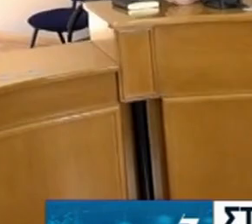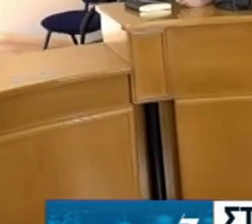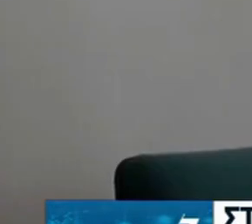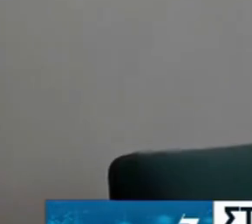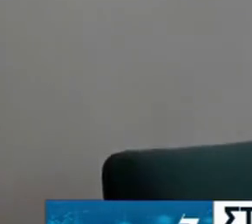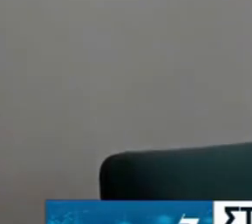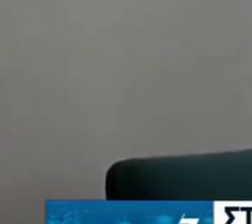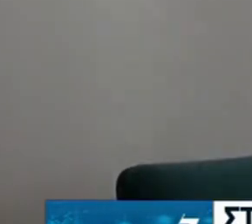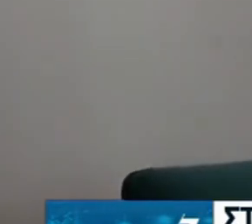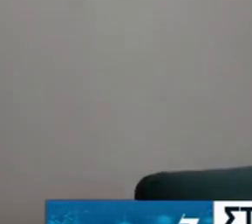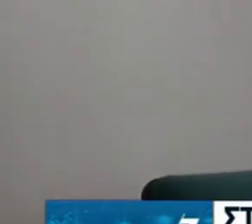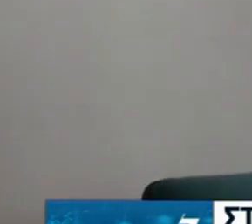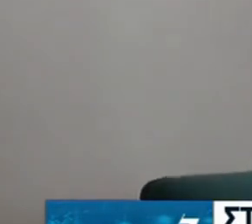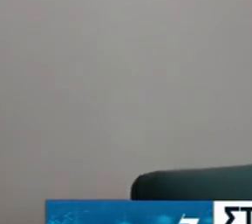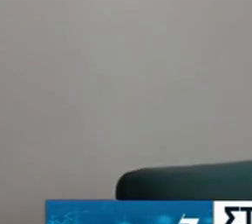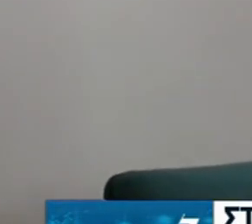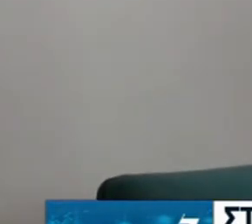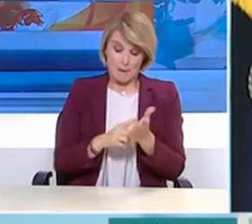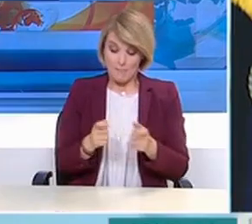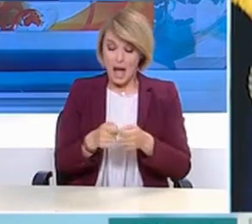Σωτήρη Τσιόδρα.